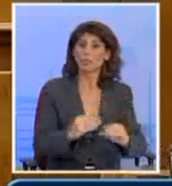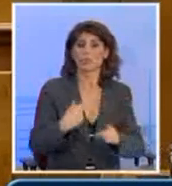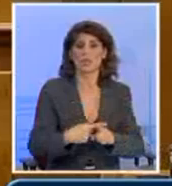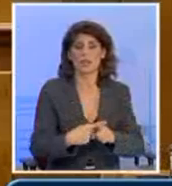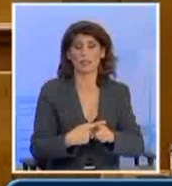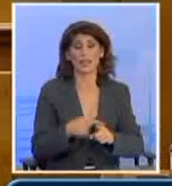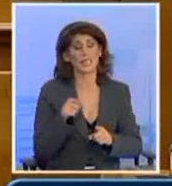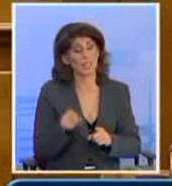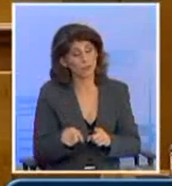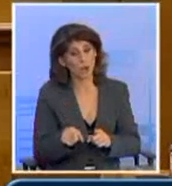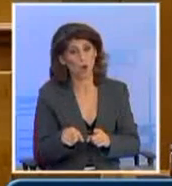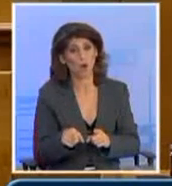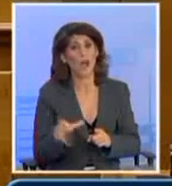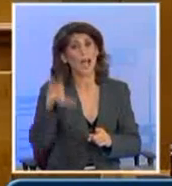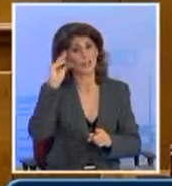Γι' αυτό